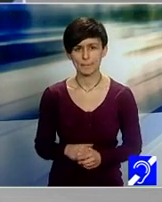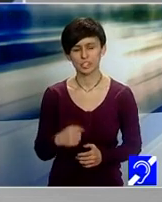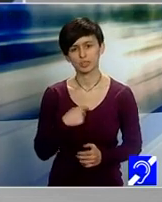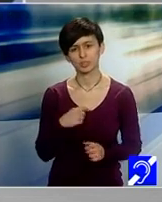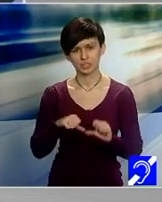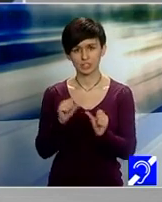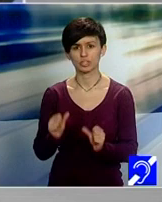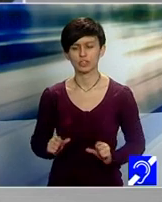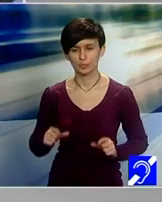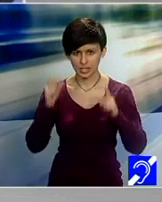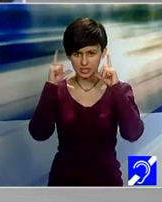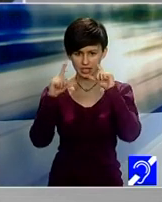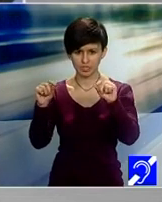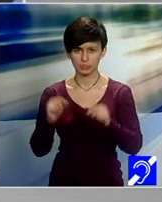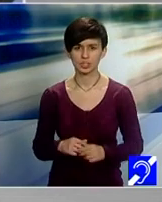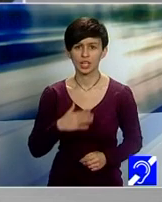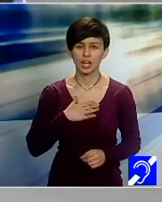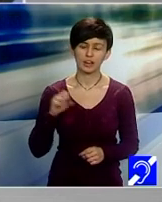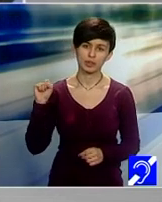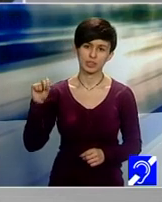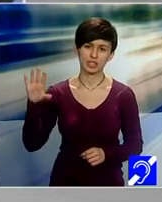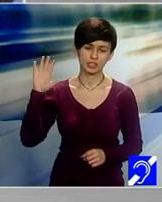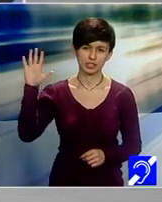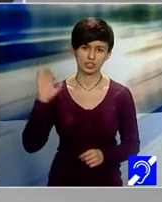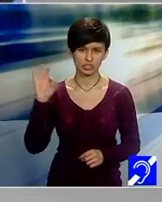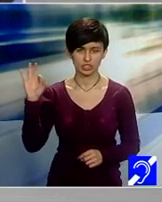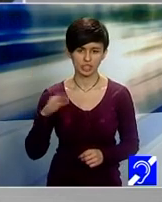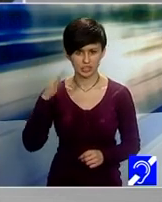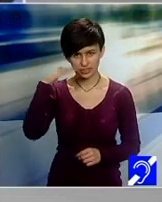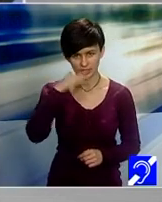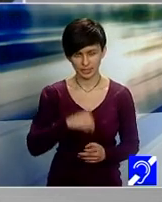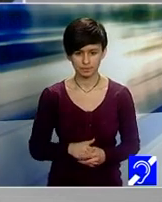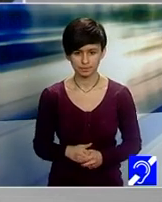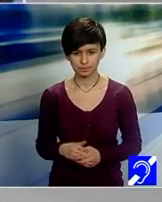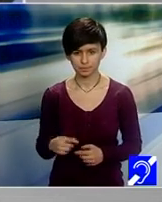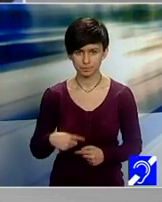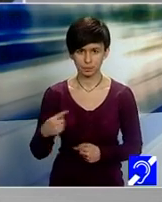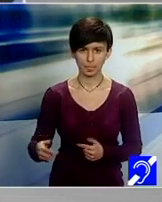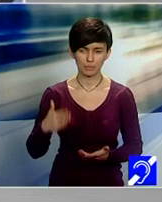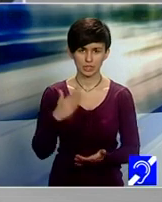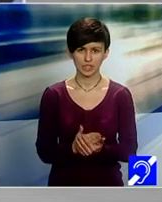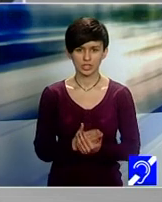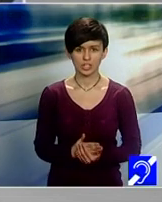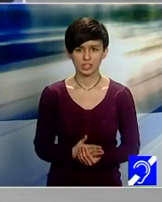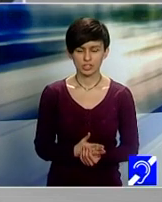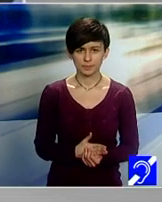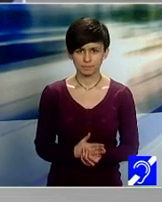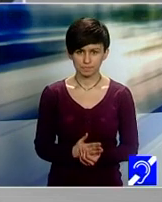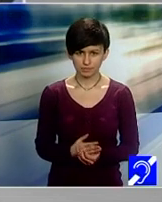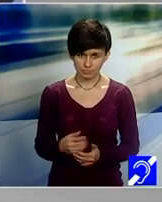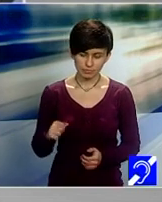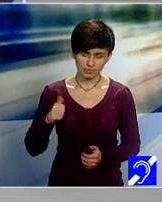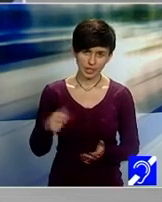întâmpinare. Deci avem cel puțin 35 de zile, procedura aceasta, după care se fixează primul termen de judecată și se